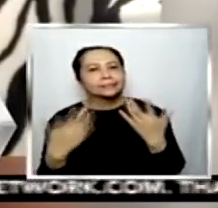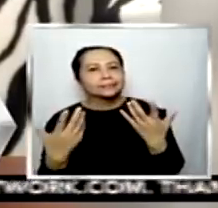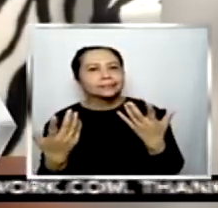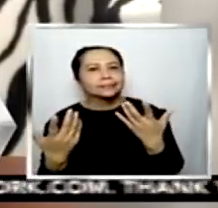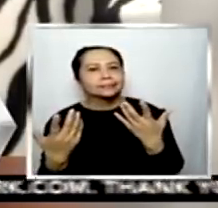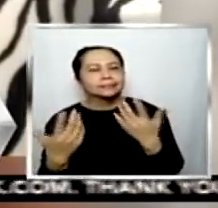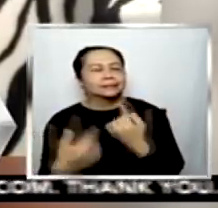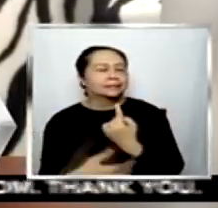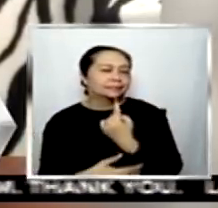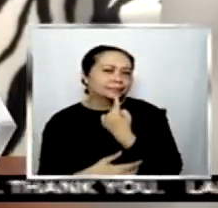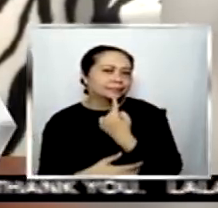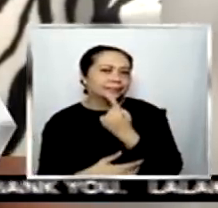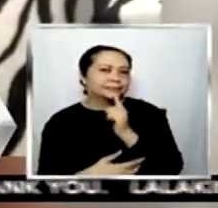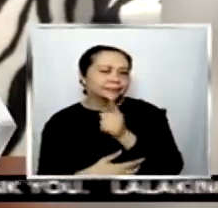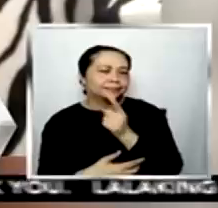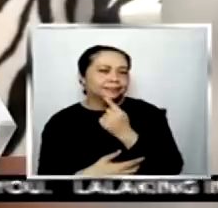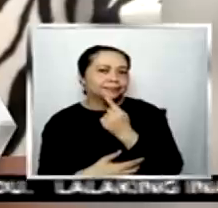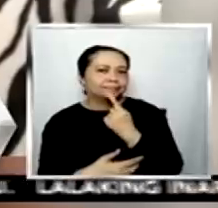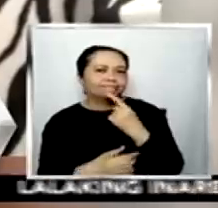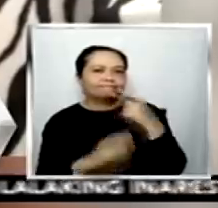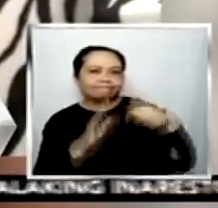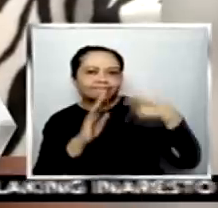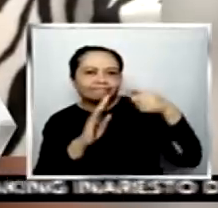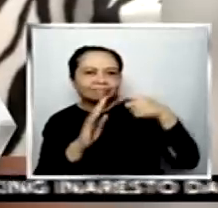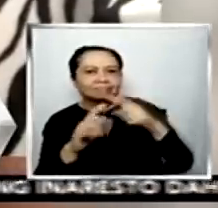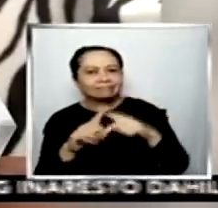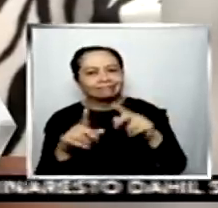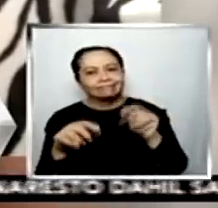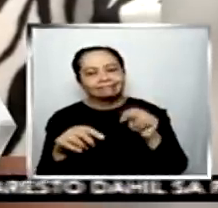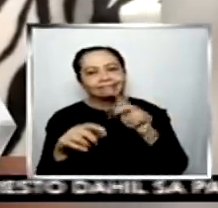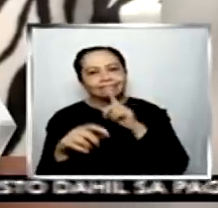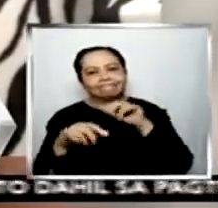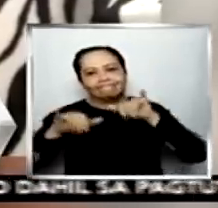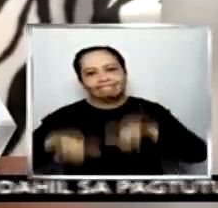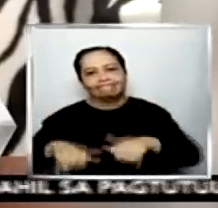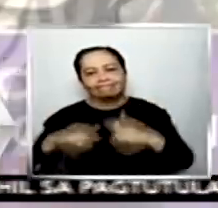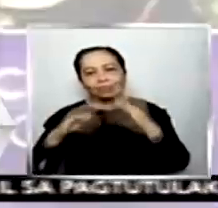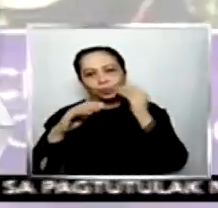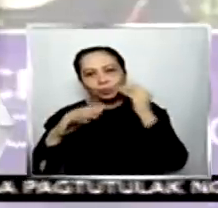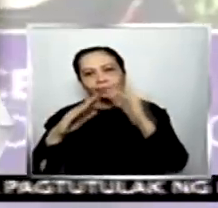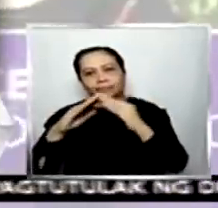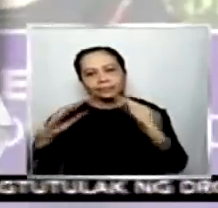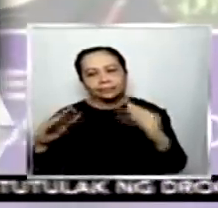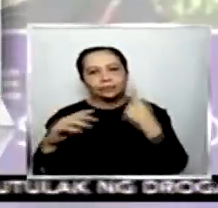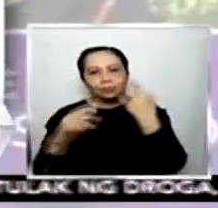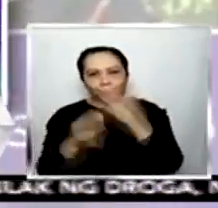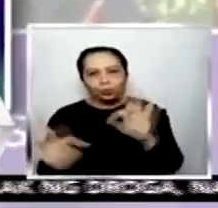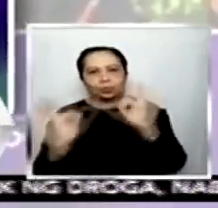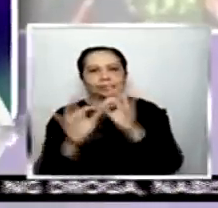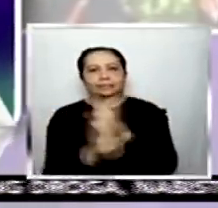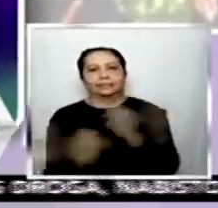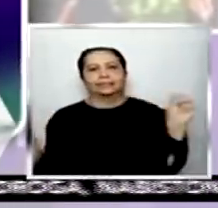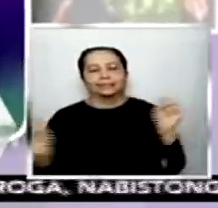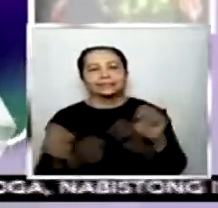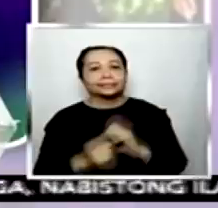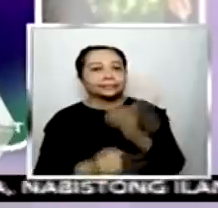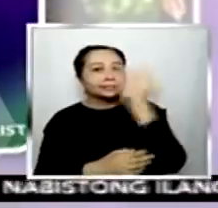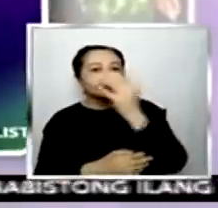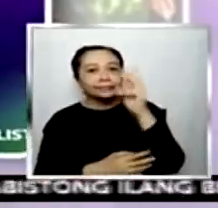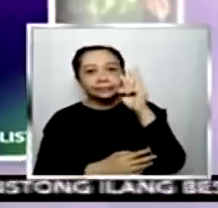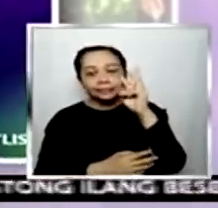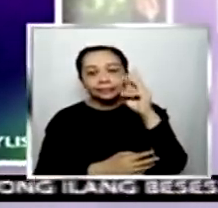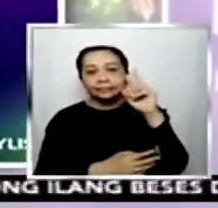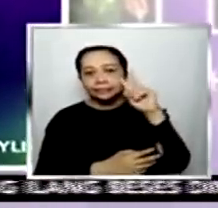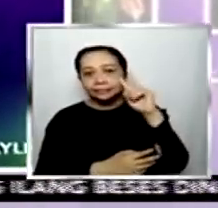rin na mag-taping. Pero kailangan po talagang mag-stay at po para sa safety din po. Mapapanood sina Will, Vince at